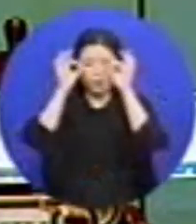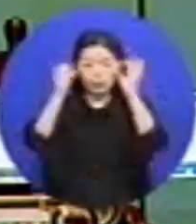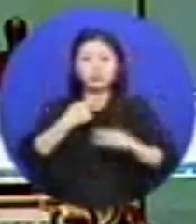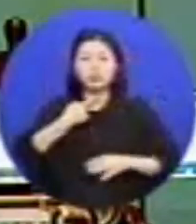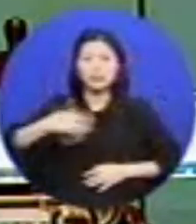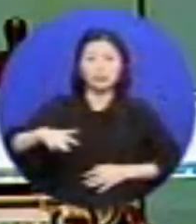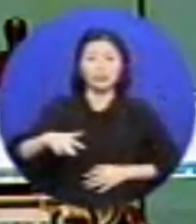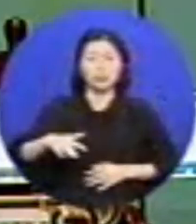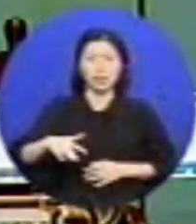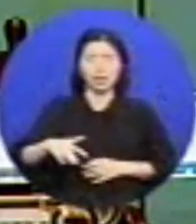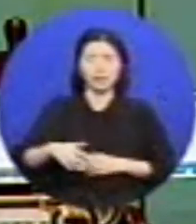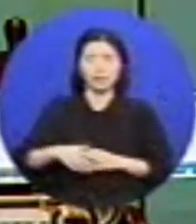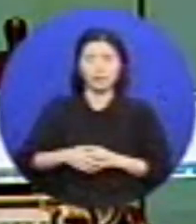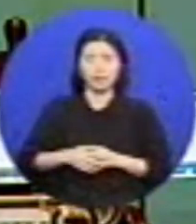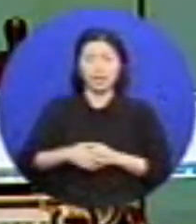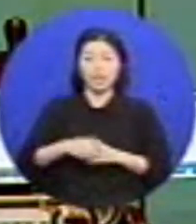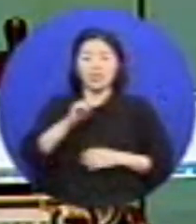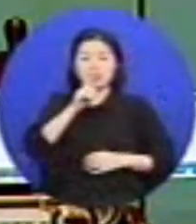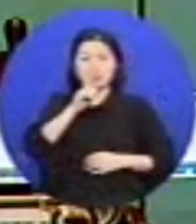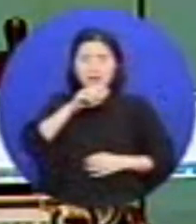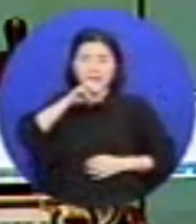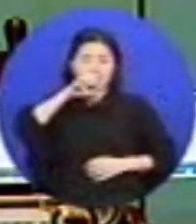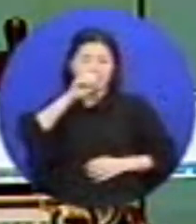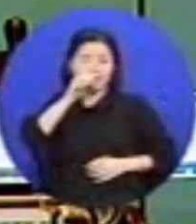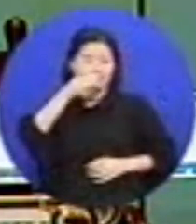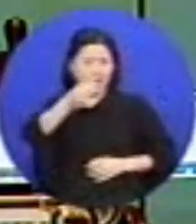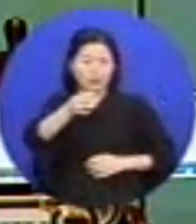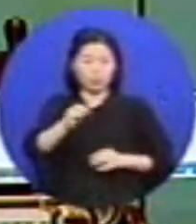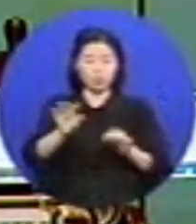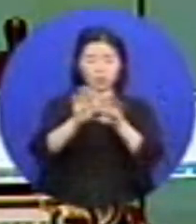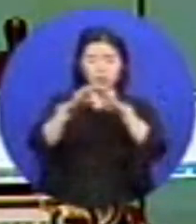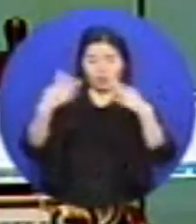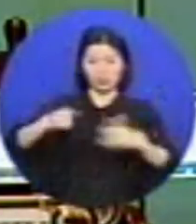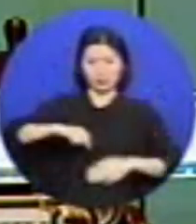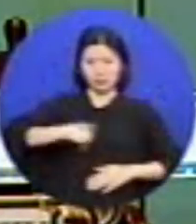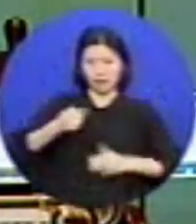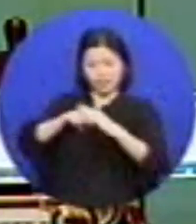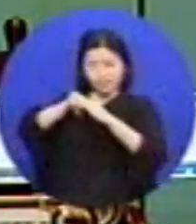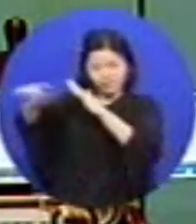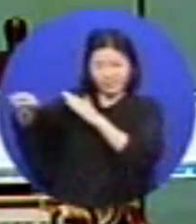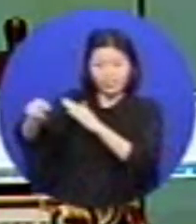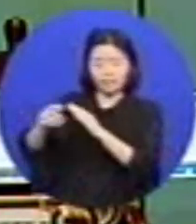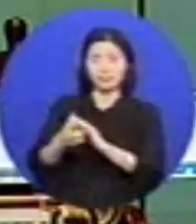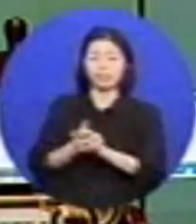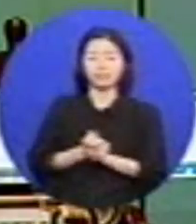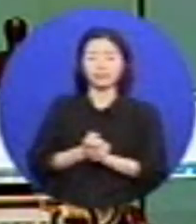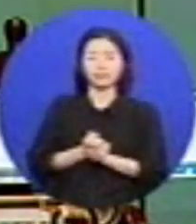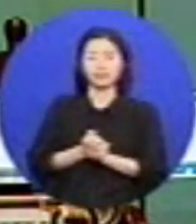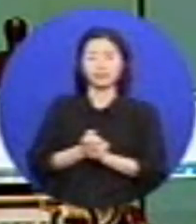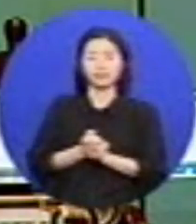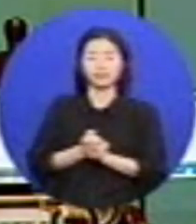그리고는 자기 방에 들어가서 문을 쾅 닫아버리고 들어가 버렸어요.